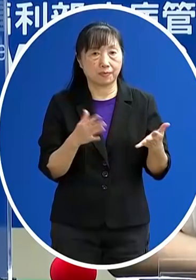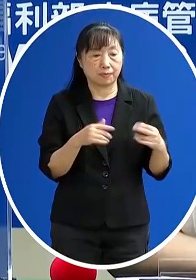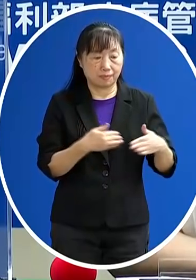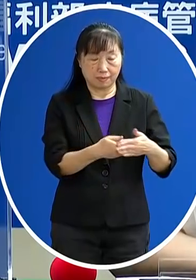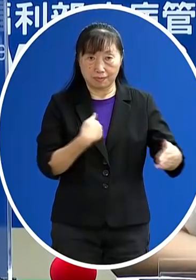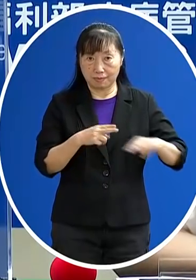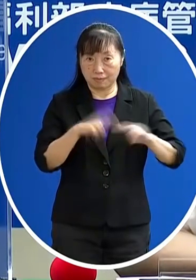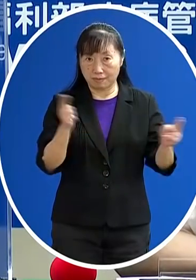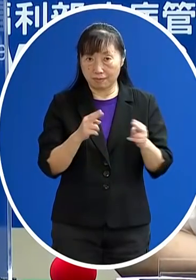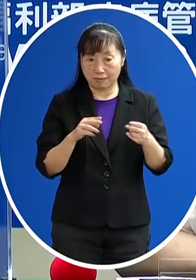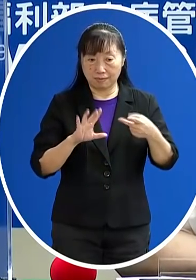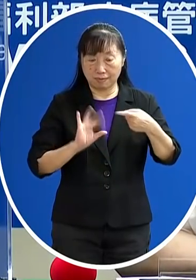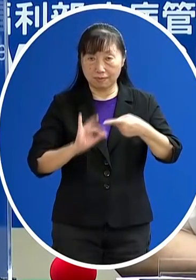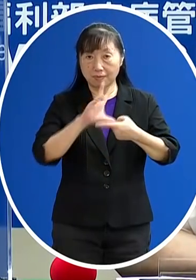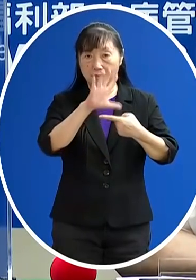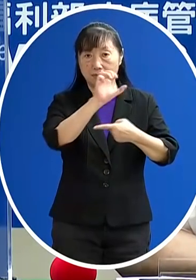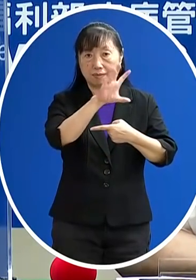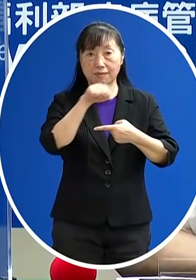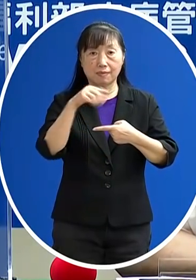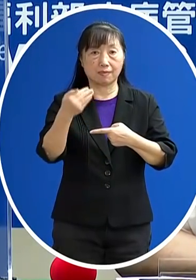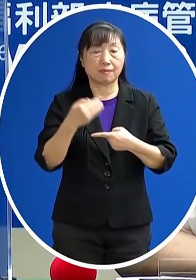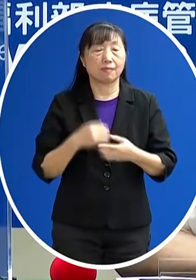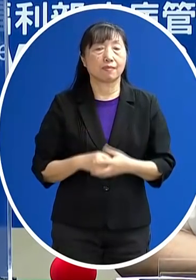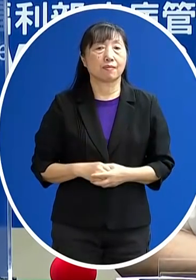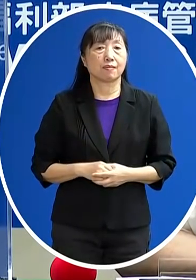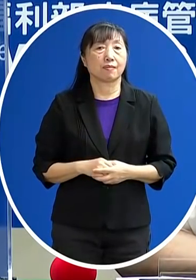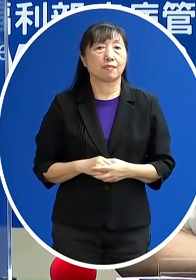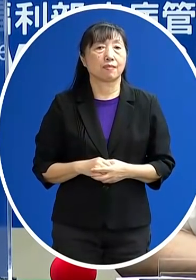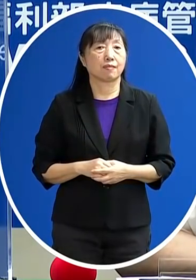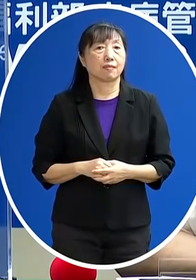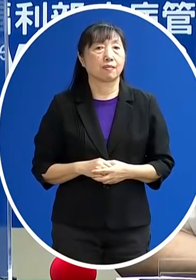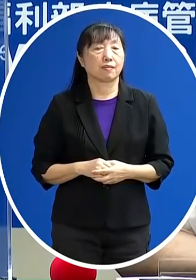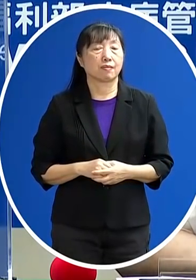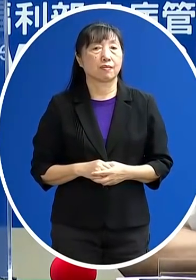哈百分比是88.9%。